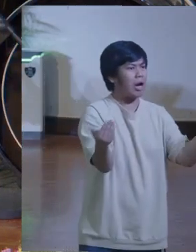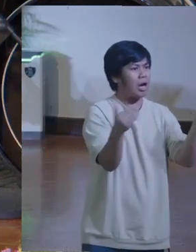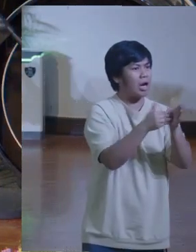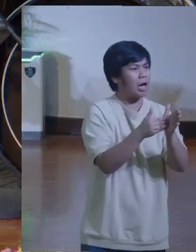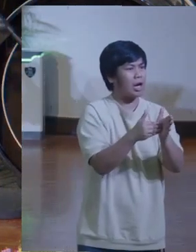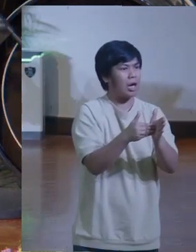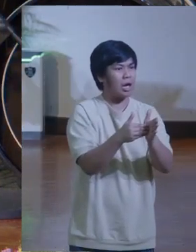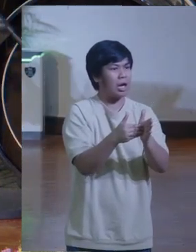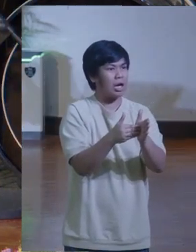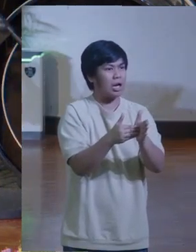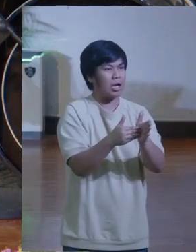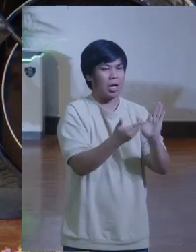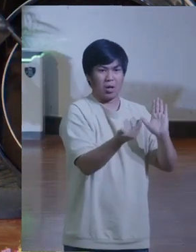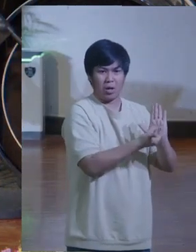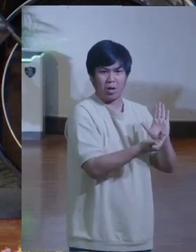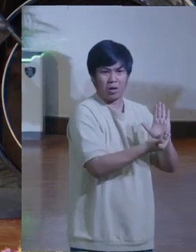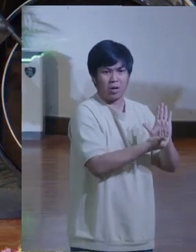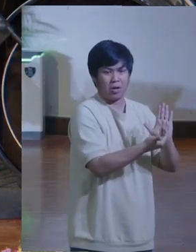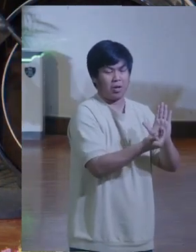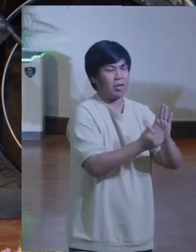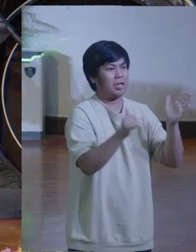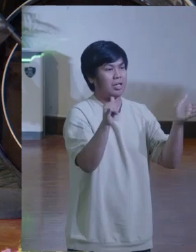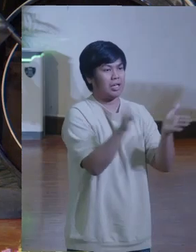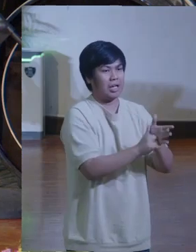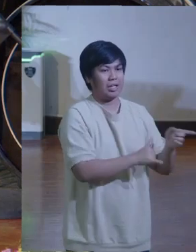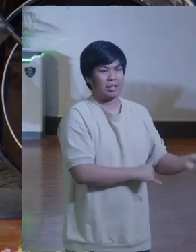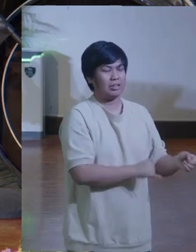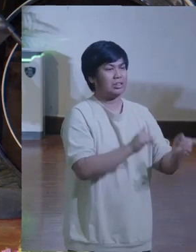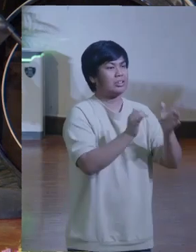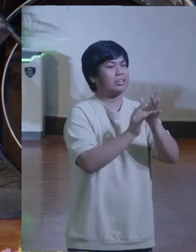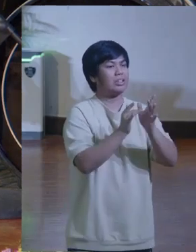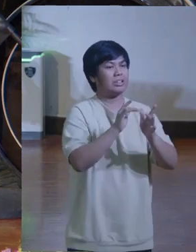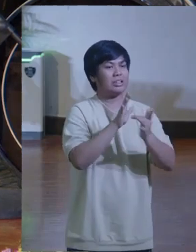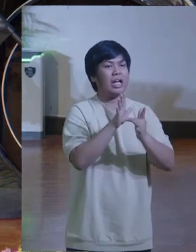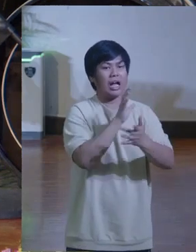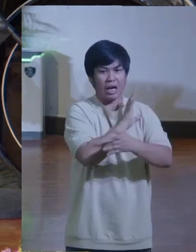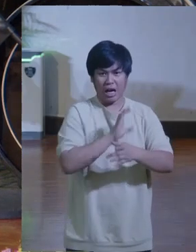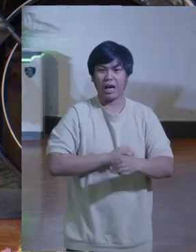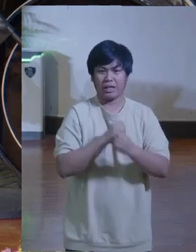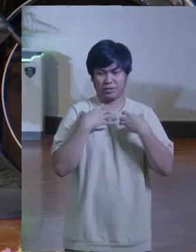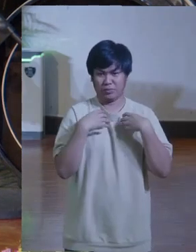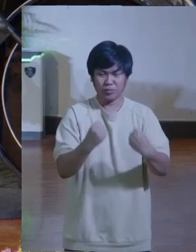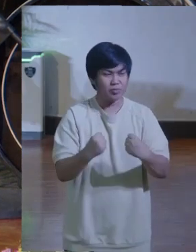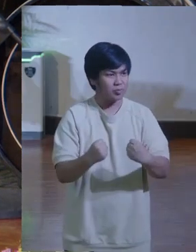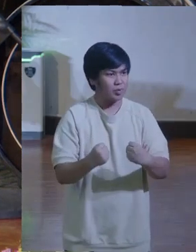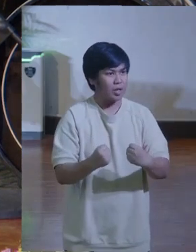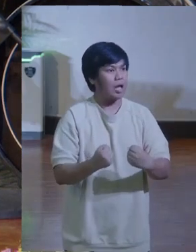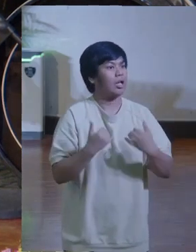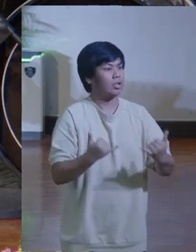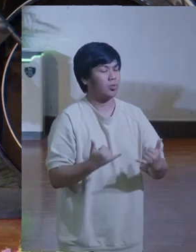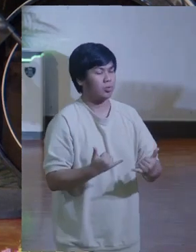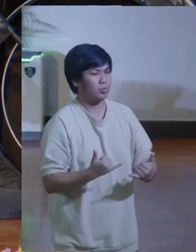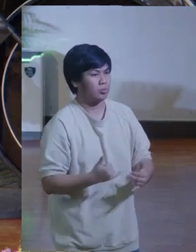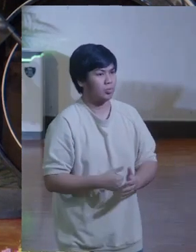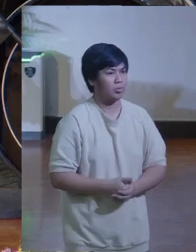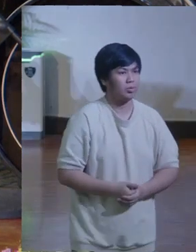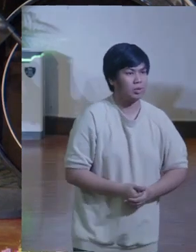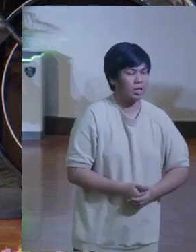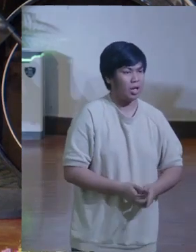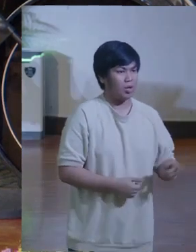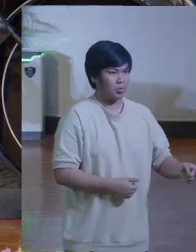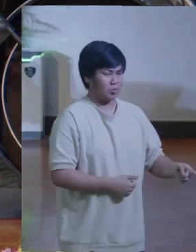bilang Exhibit A sa harap ng Sanhedrin kasi imbis na purihin at pasalamatan yung dalawa